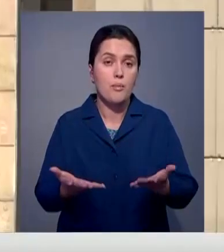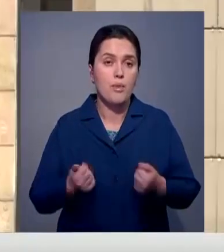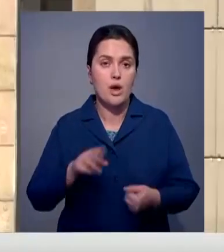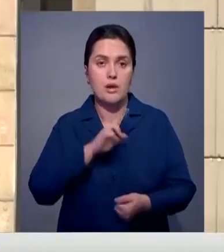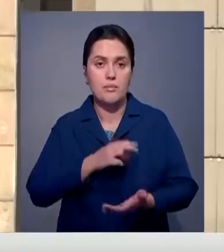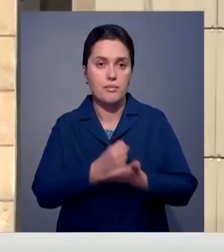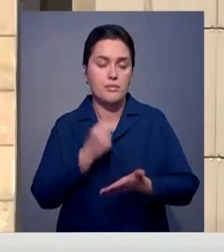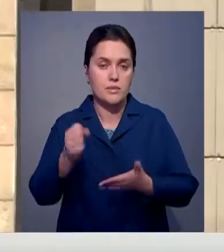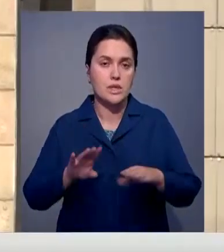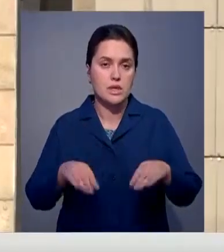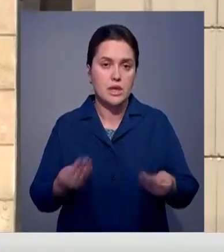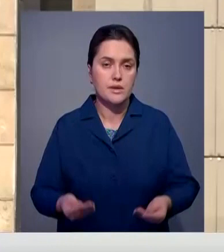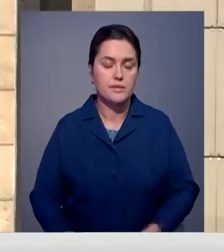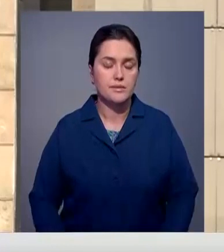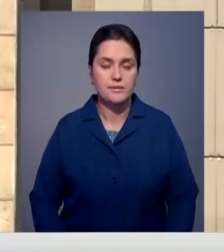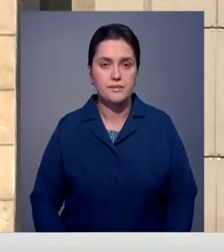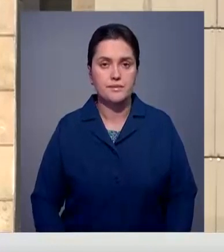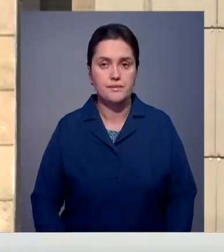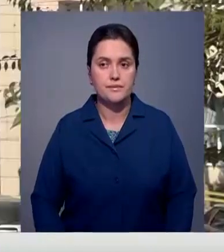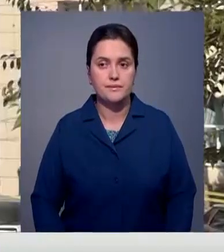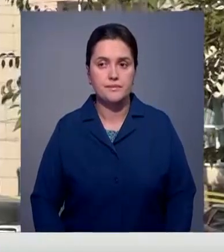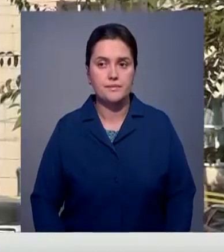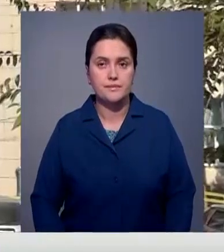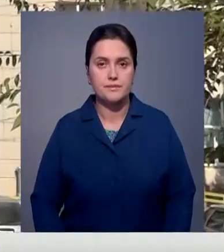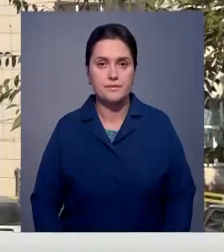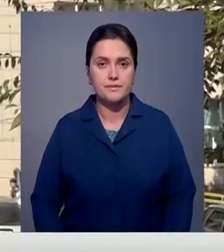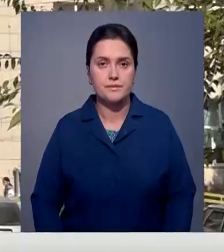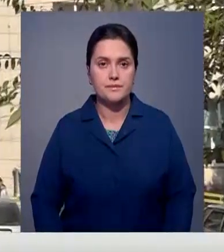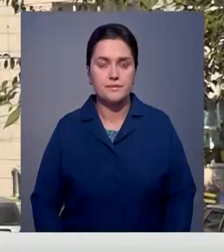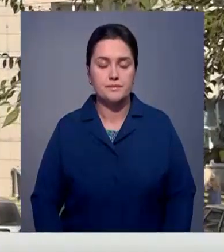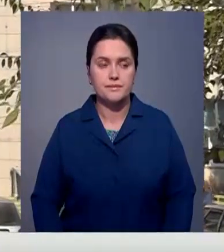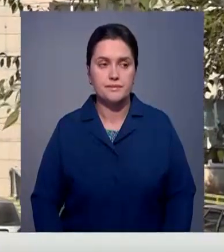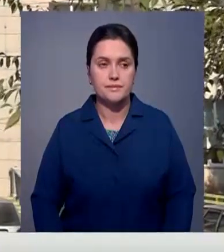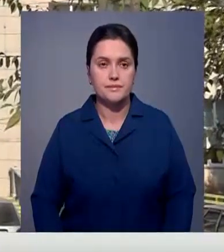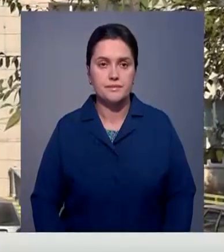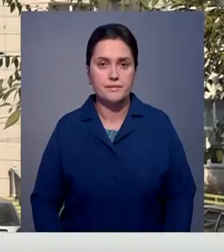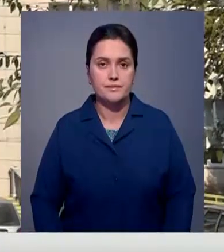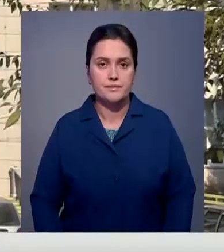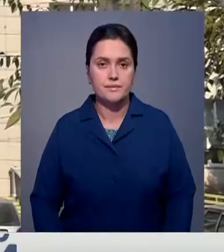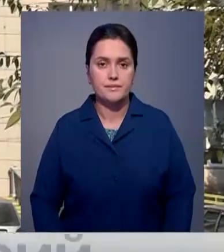соответствующие направления. Асем Утешева, Берег Жобалайлы, Хабар 24, Семей.